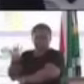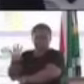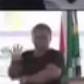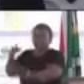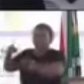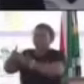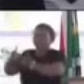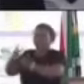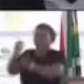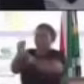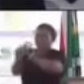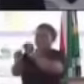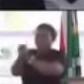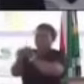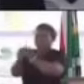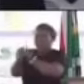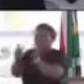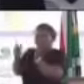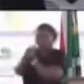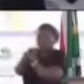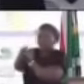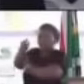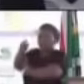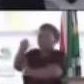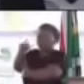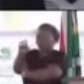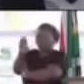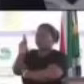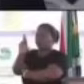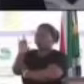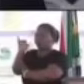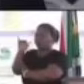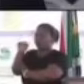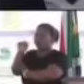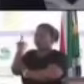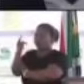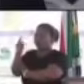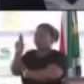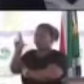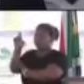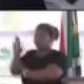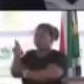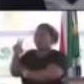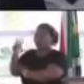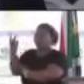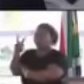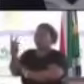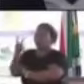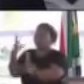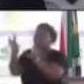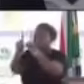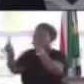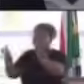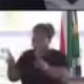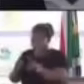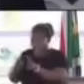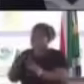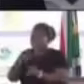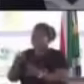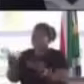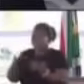ngakusibali umabuya khulu. Kunelinye idamu futhi ekuthiwa isibhayi.